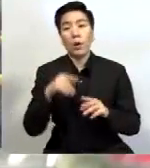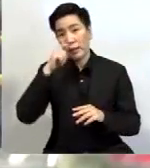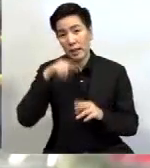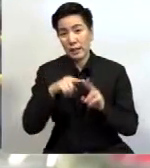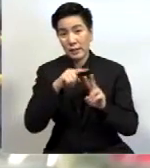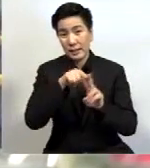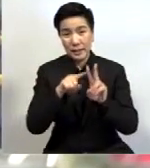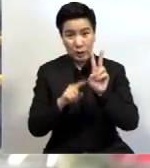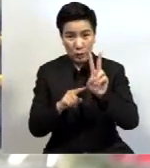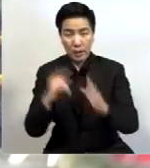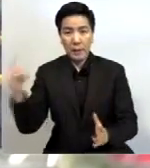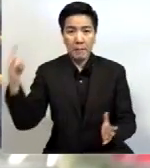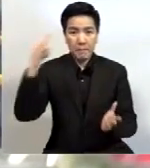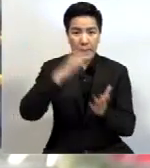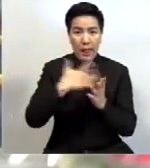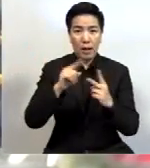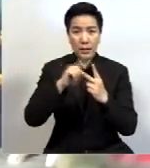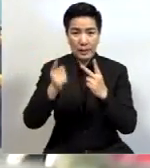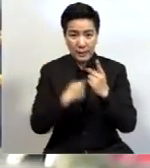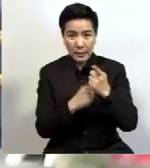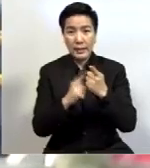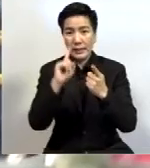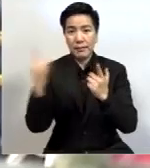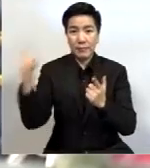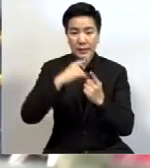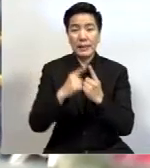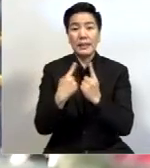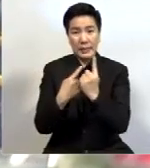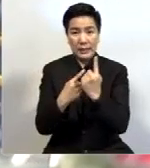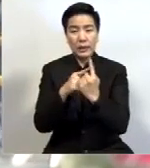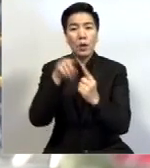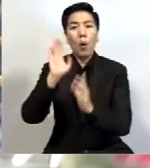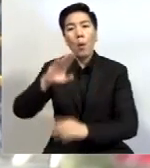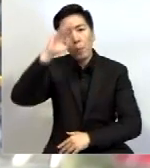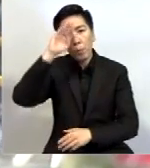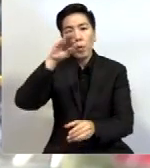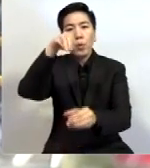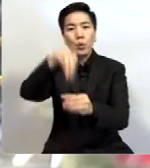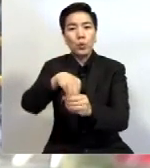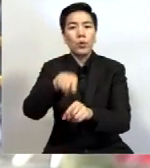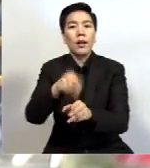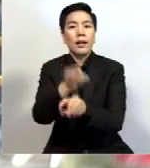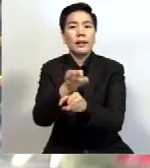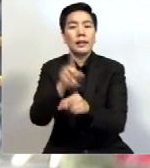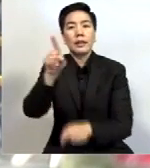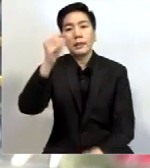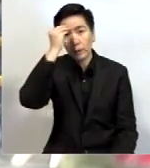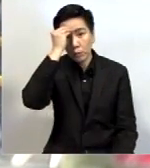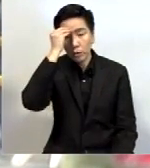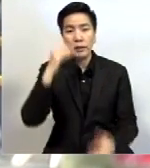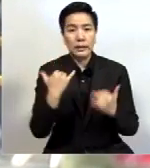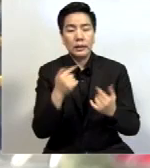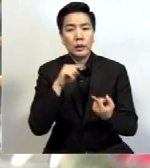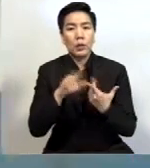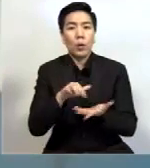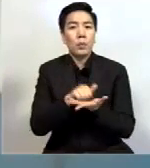ารคนไทยเดินทางกลับมาประเทศไทยแล้ว1คนนะคะอย่างที่แจ้งไปและอีก1คนเนี่ยเป็นผู้ป่วยที่เข้ารับการรักษาตัวส่ว